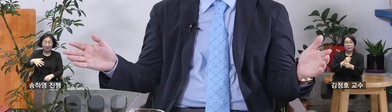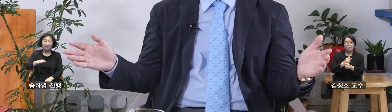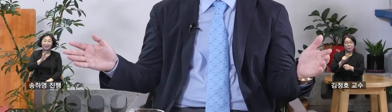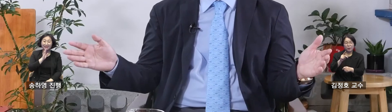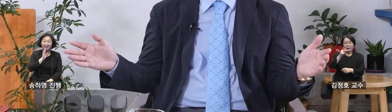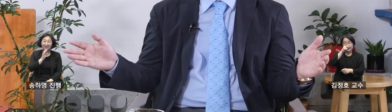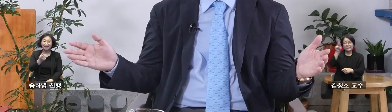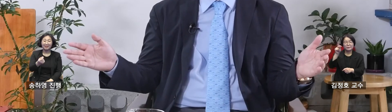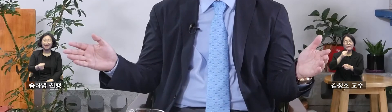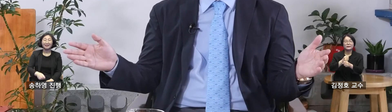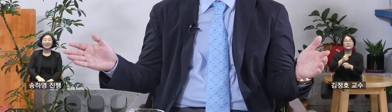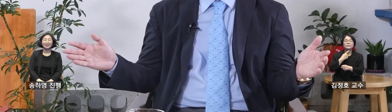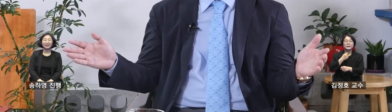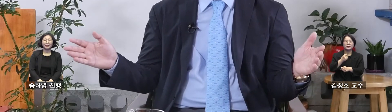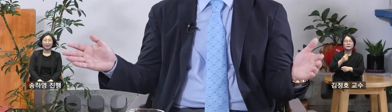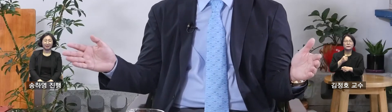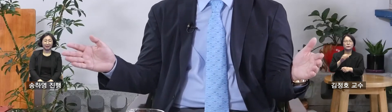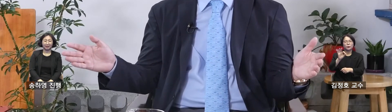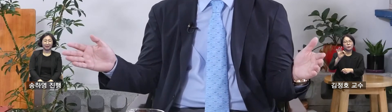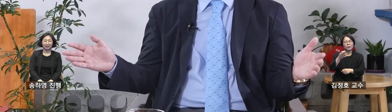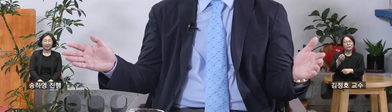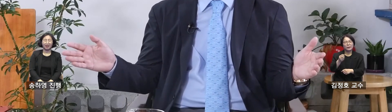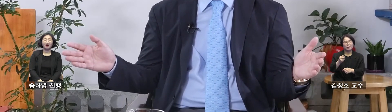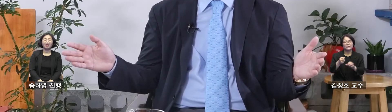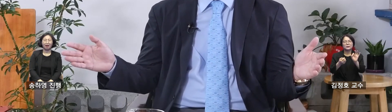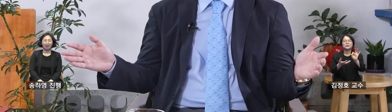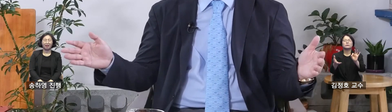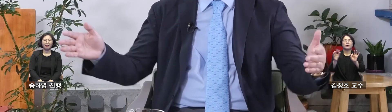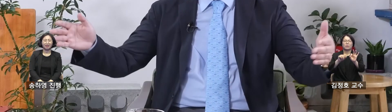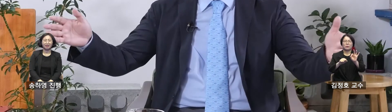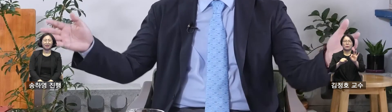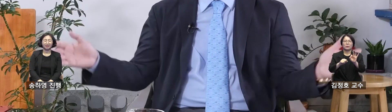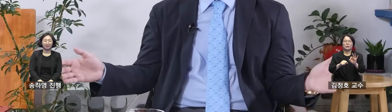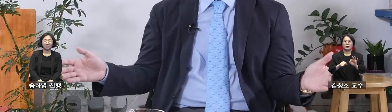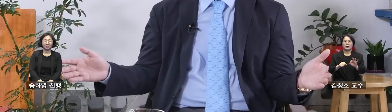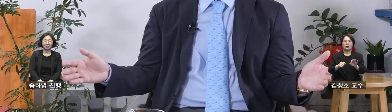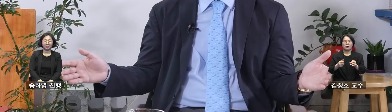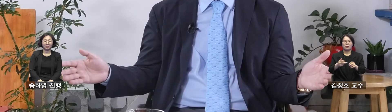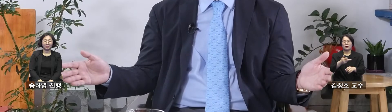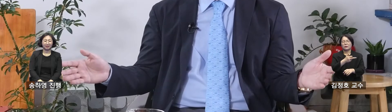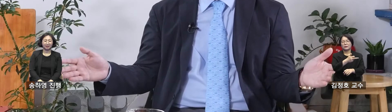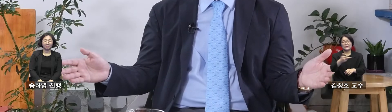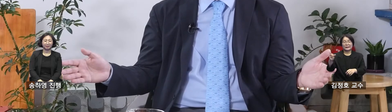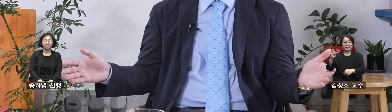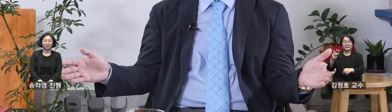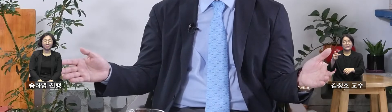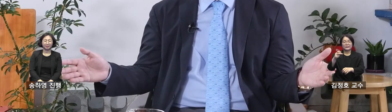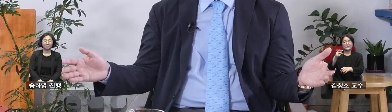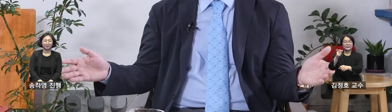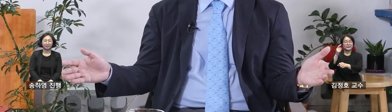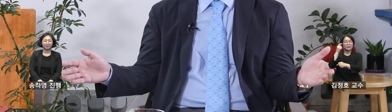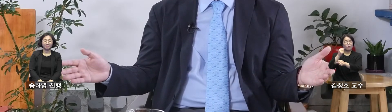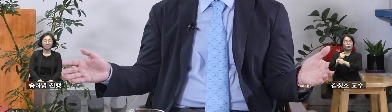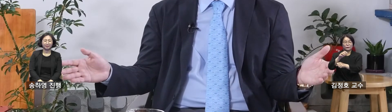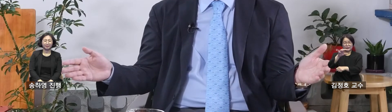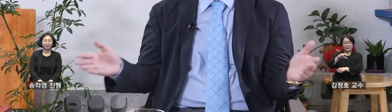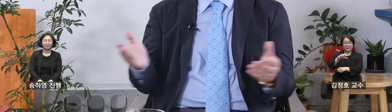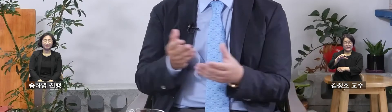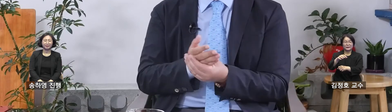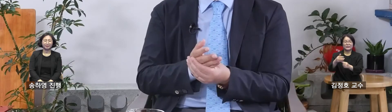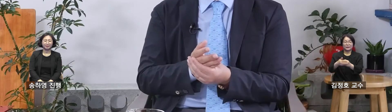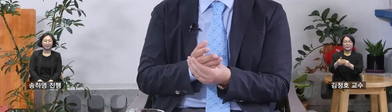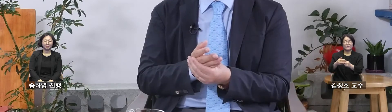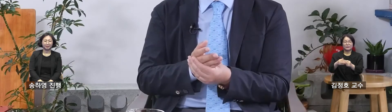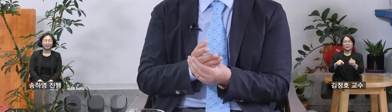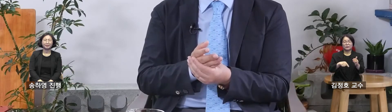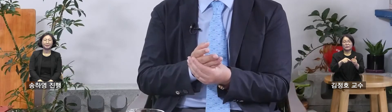카이스트도 만들었는데 요즘 비용으로 한 10억 원은 들 것 같습니다. 큰 거대한 실험실에서 하니까 이게 그 손